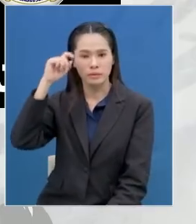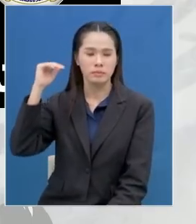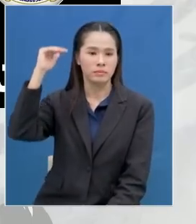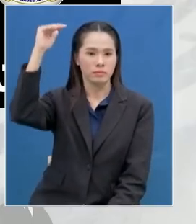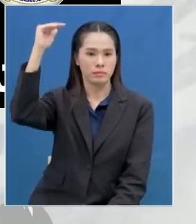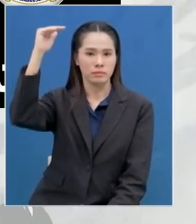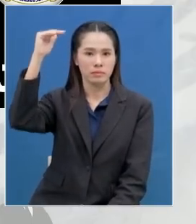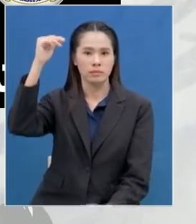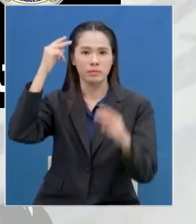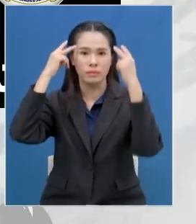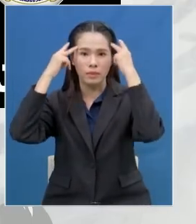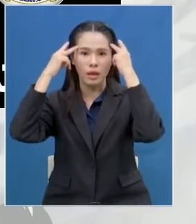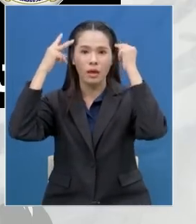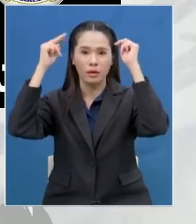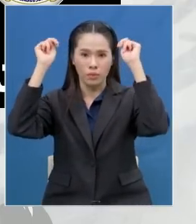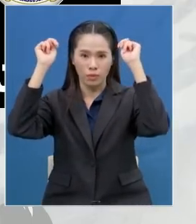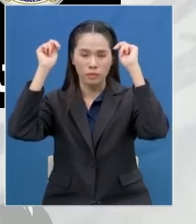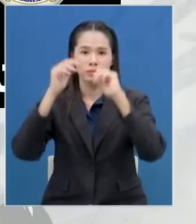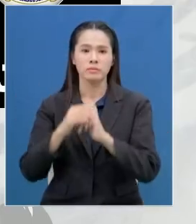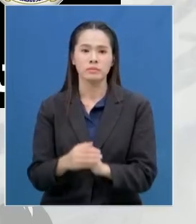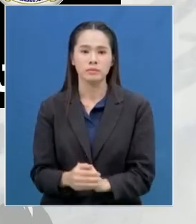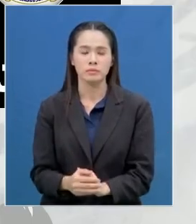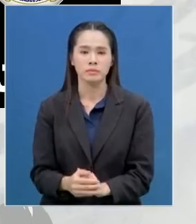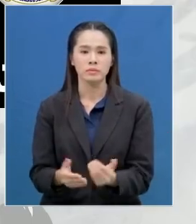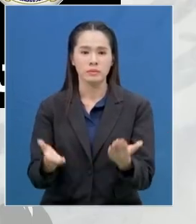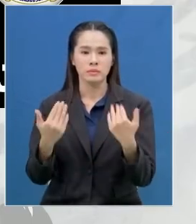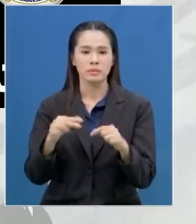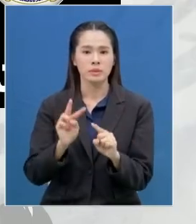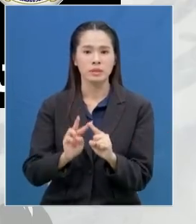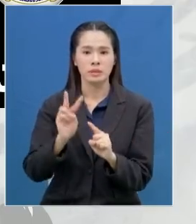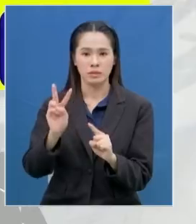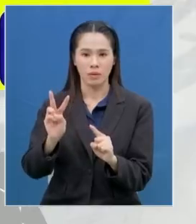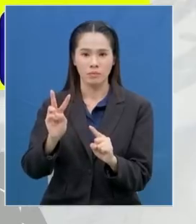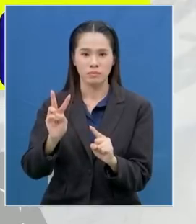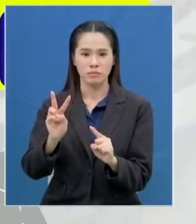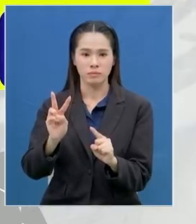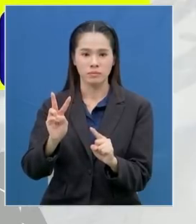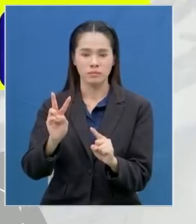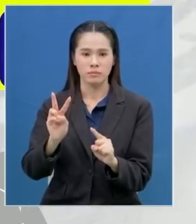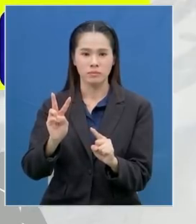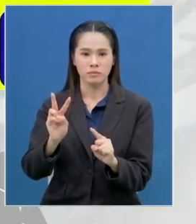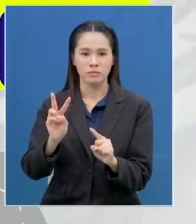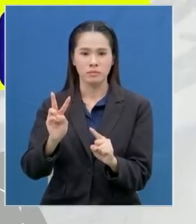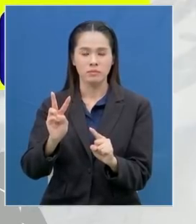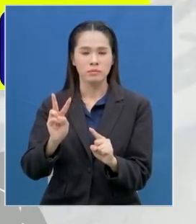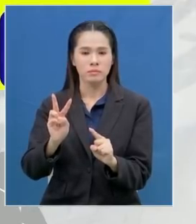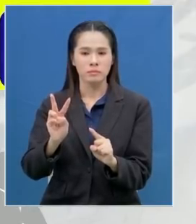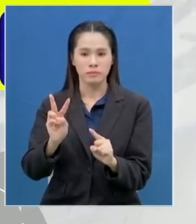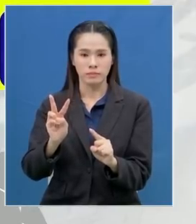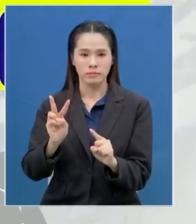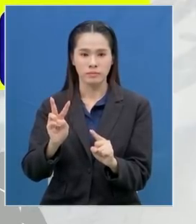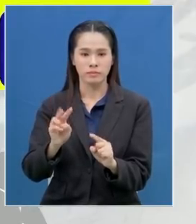ได้ขึ้นเป็นนายกรัฐมนตรีสูตรที่ 2สูตรที่ 2นะฮะคุณผู้ชมครับก็คือ